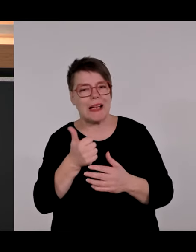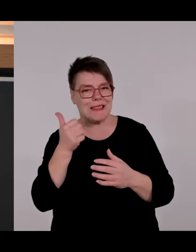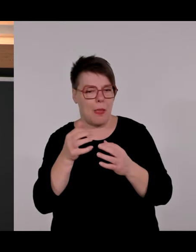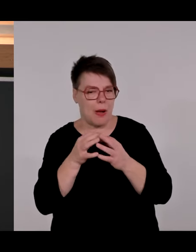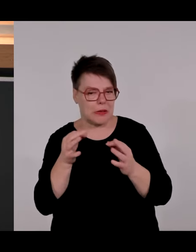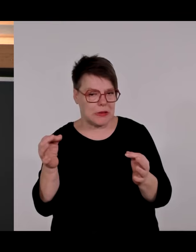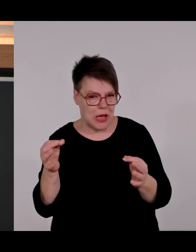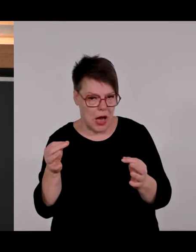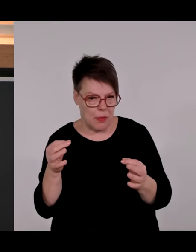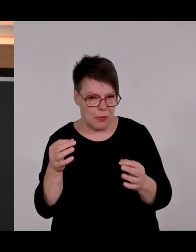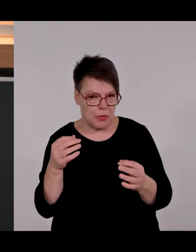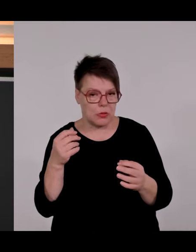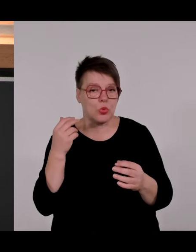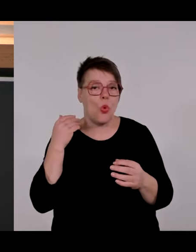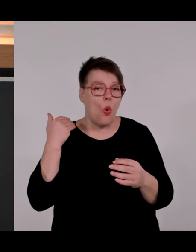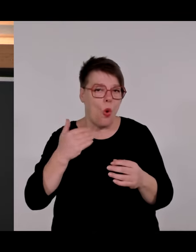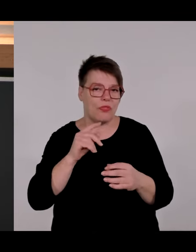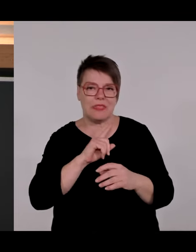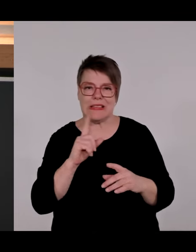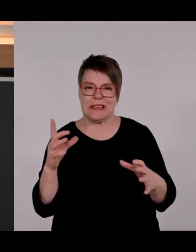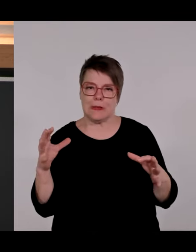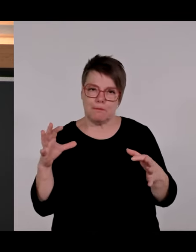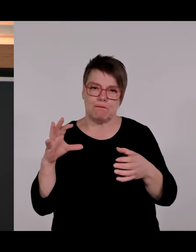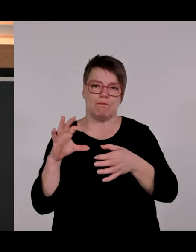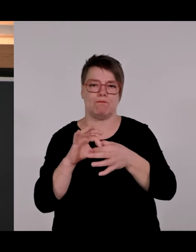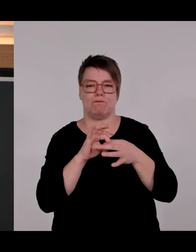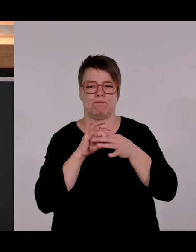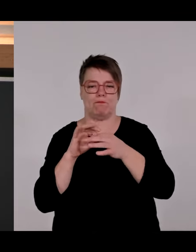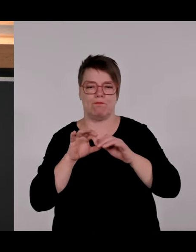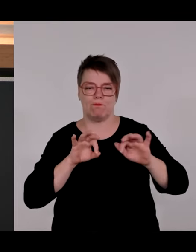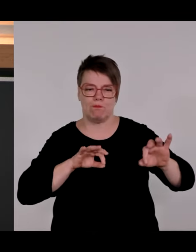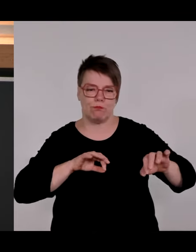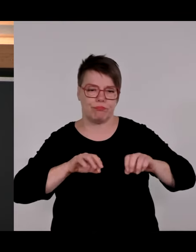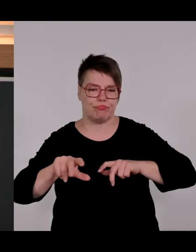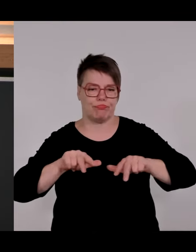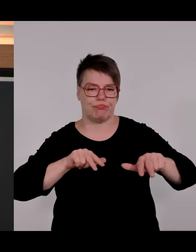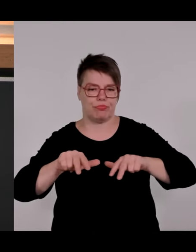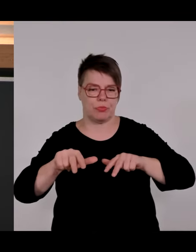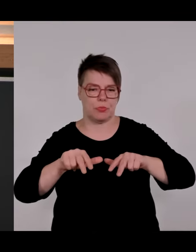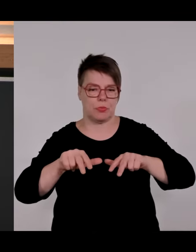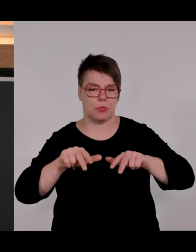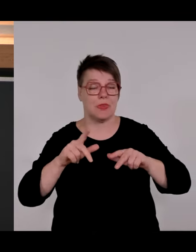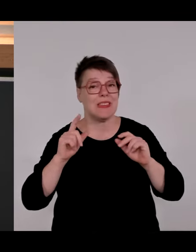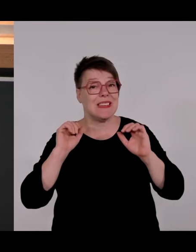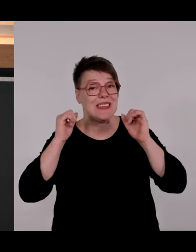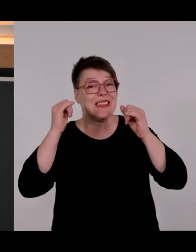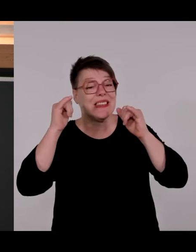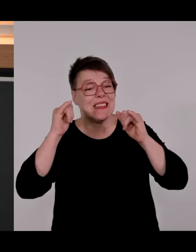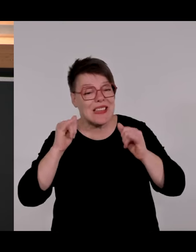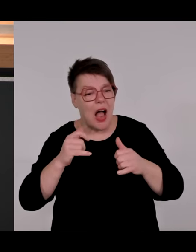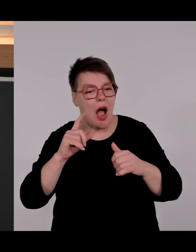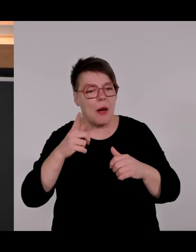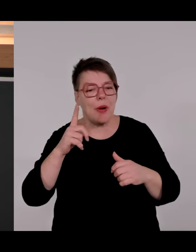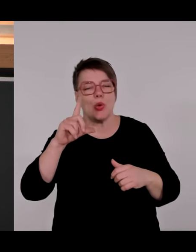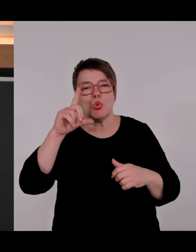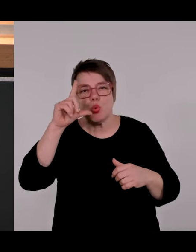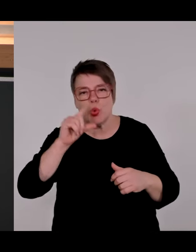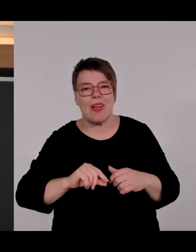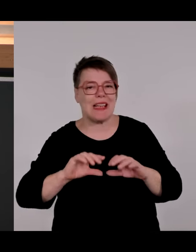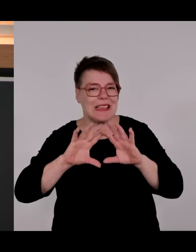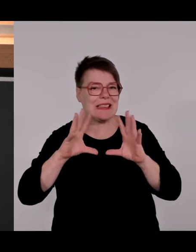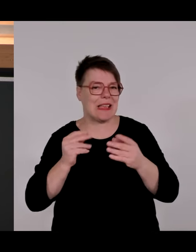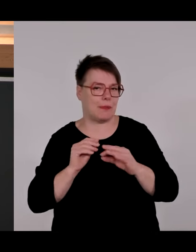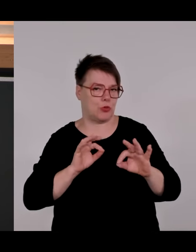Engagement, aber leider mit viel zu wenig Gesamtstrategie. Und dieser Senat ist getragen von